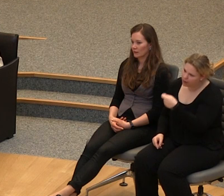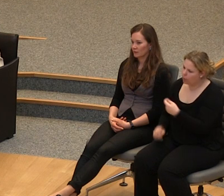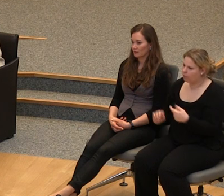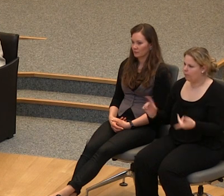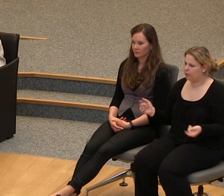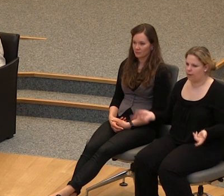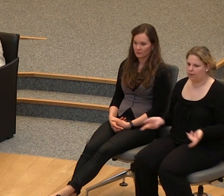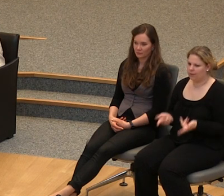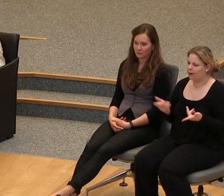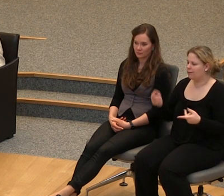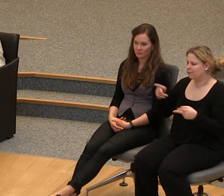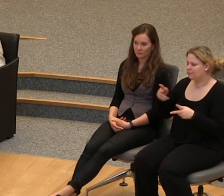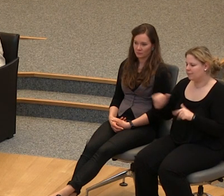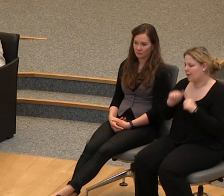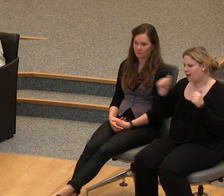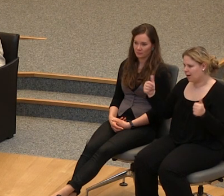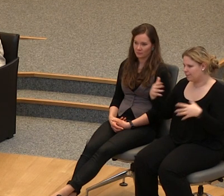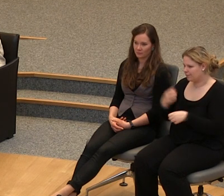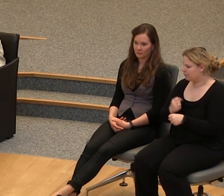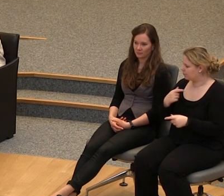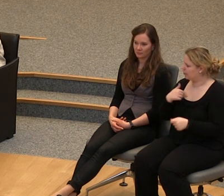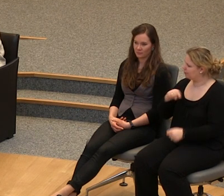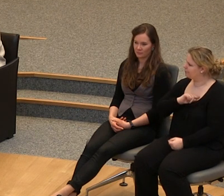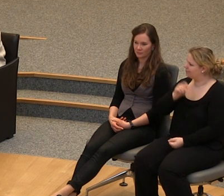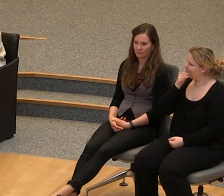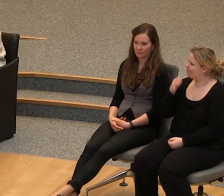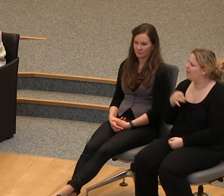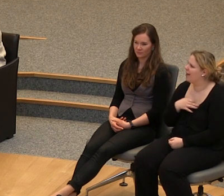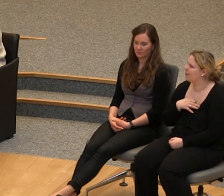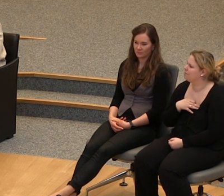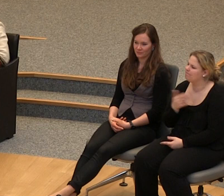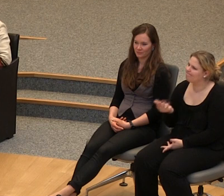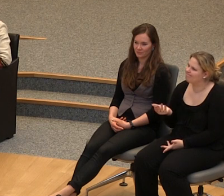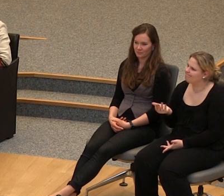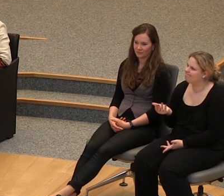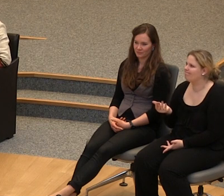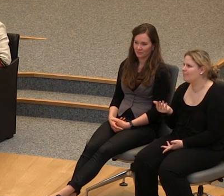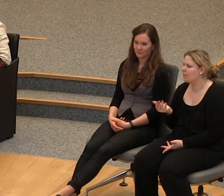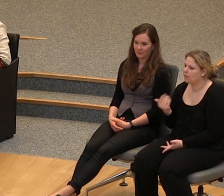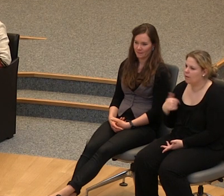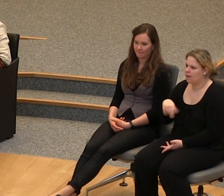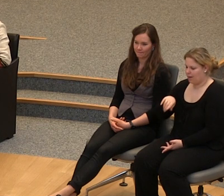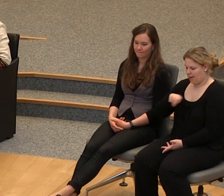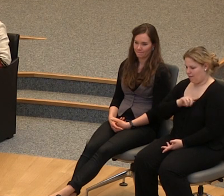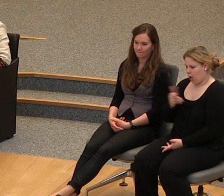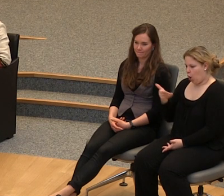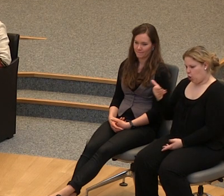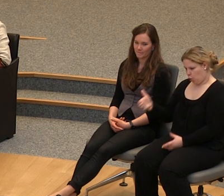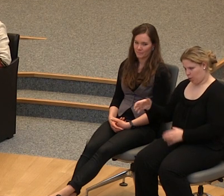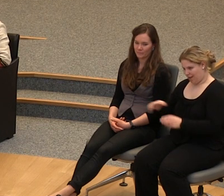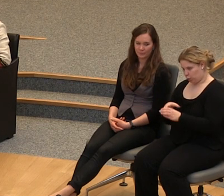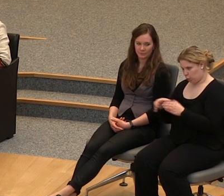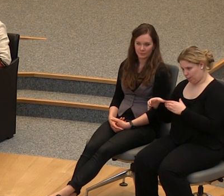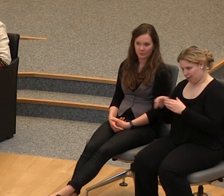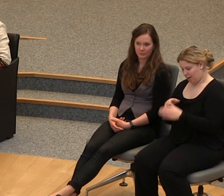angemessenes Leben führen können. Da wäre doch zu fragen, kann ich ein Entlohnungssystem schaffen, das